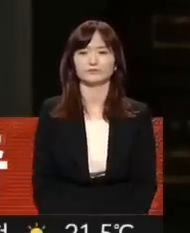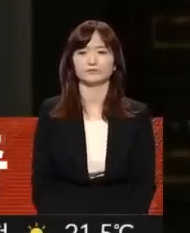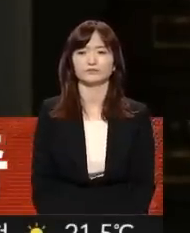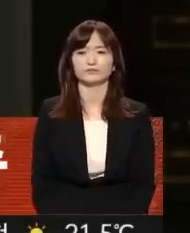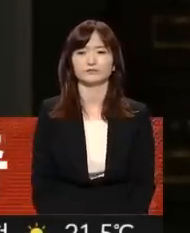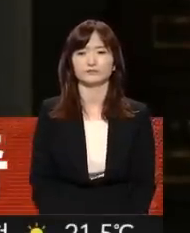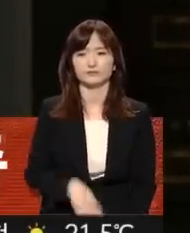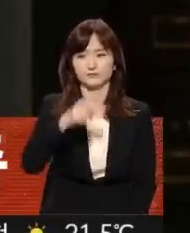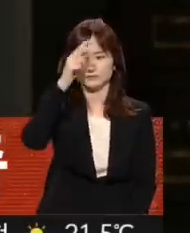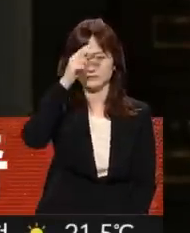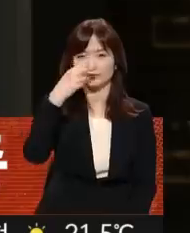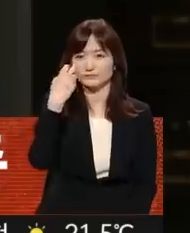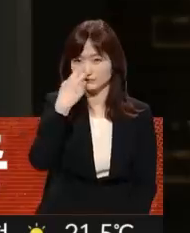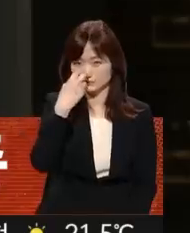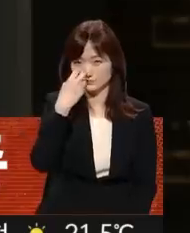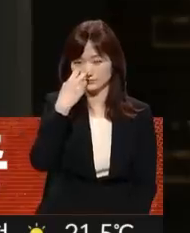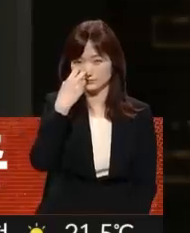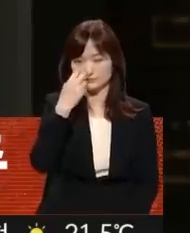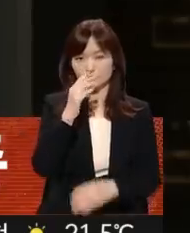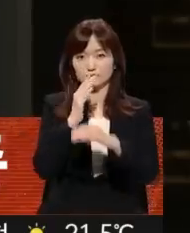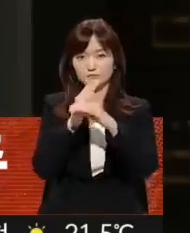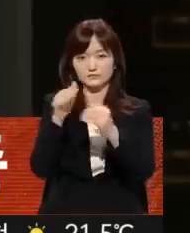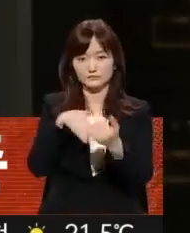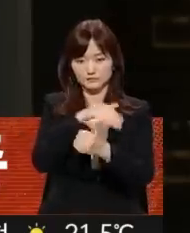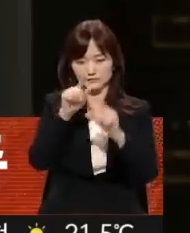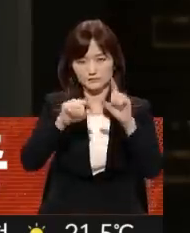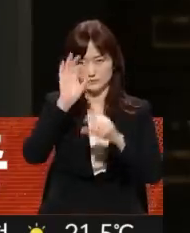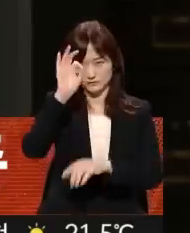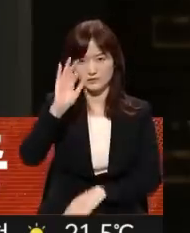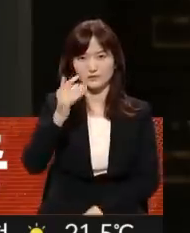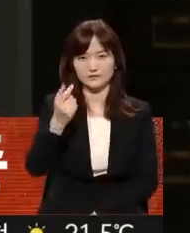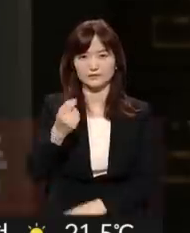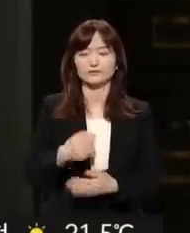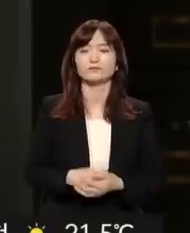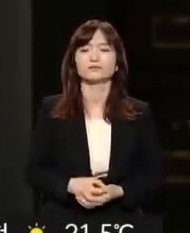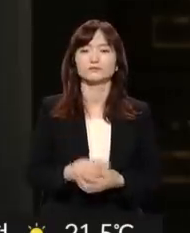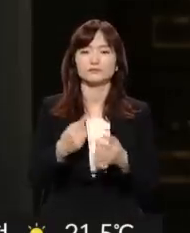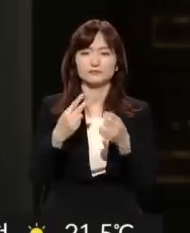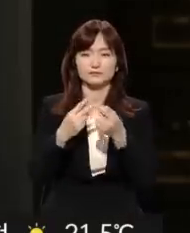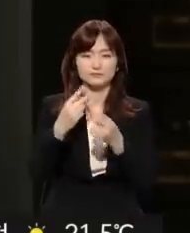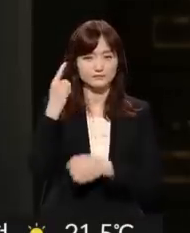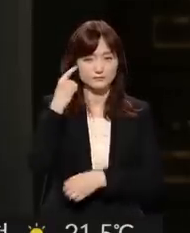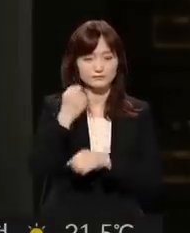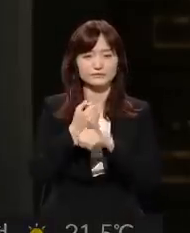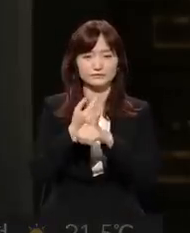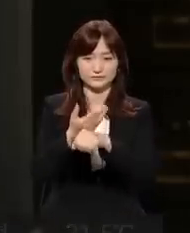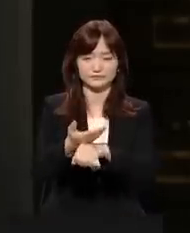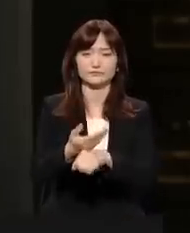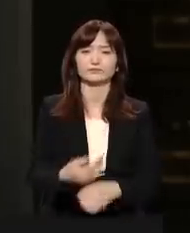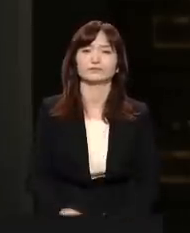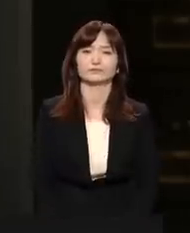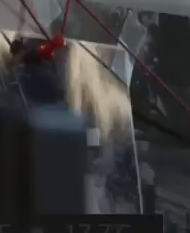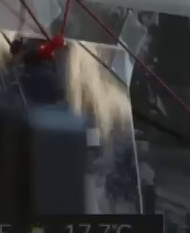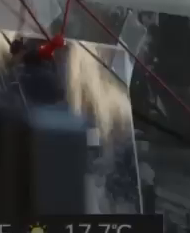경찰이 수사를 뭐 하고 있다니까 좀 봐야겠네요. 첫 번째 사건 정리합니다. 두 번째 사건 이어가죠.